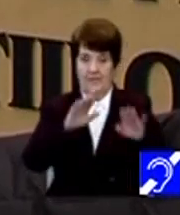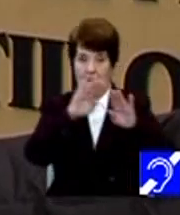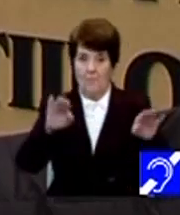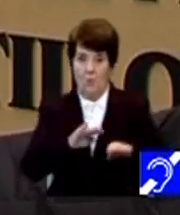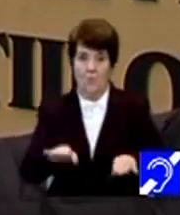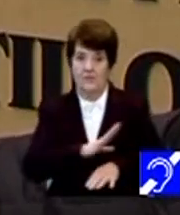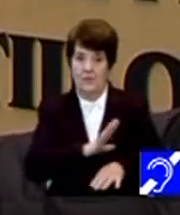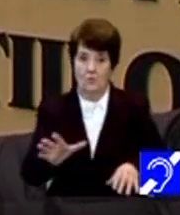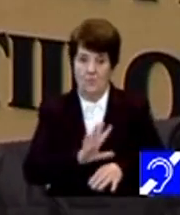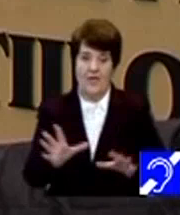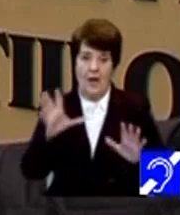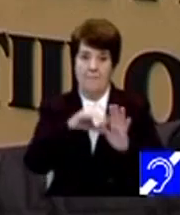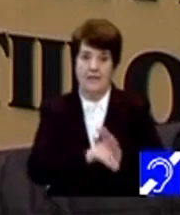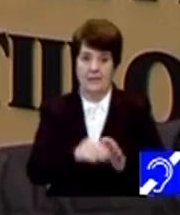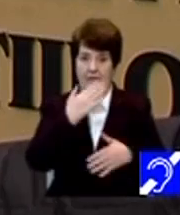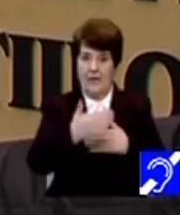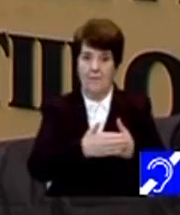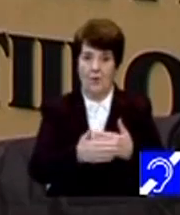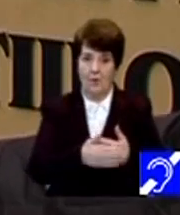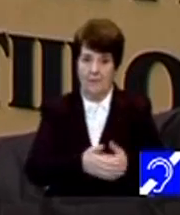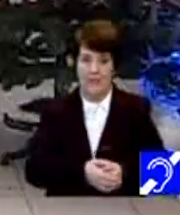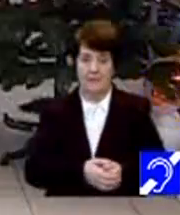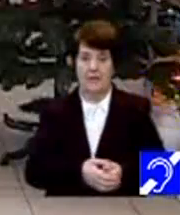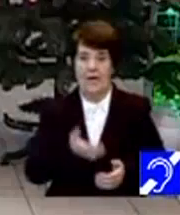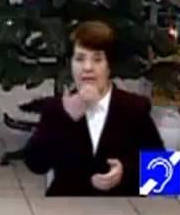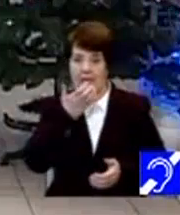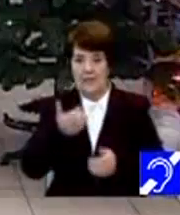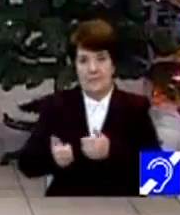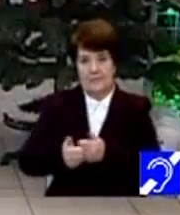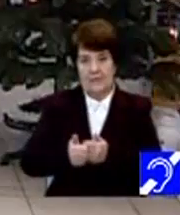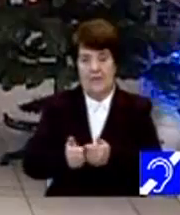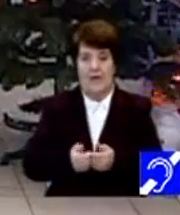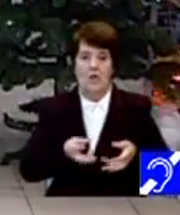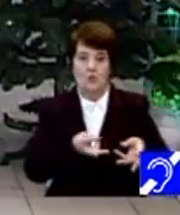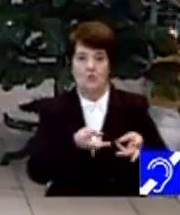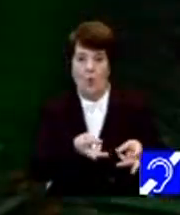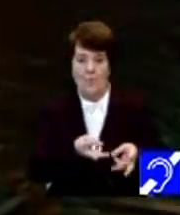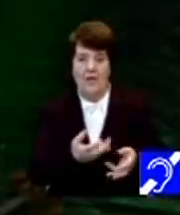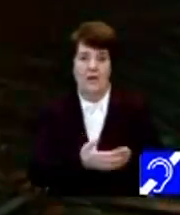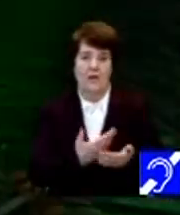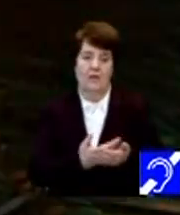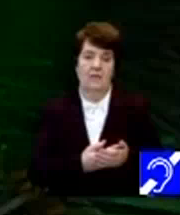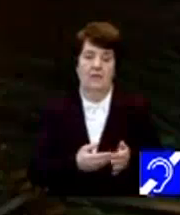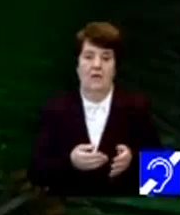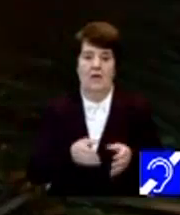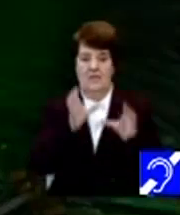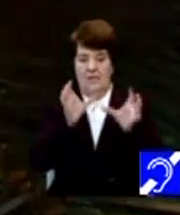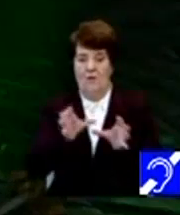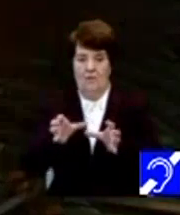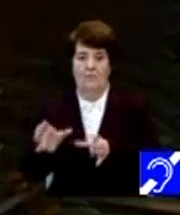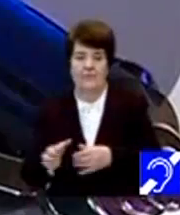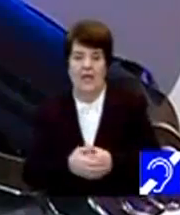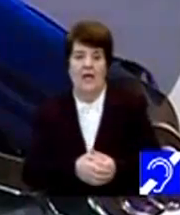ca pomii de Crăciun să nu fie amplasați în apropierea surselor de încălzire, cum ar fi sobele,